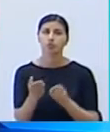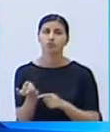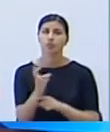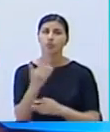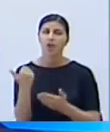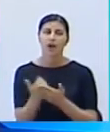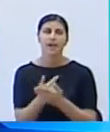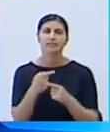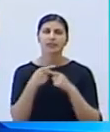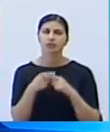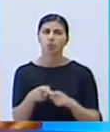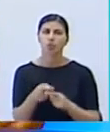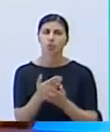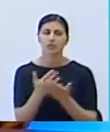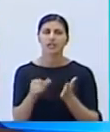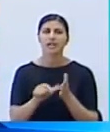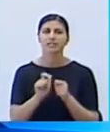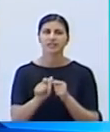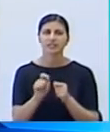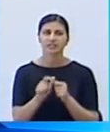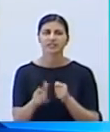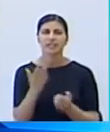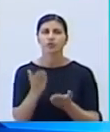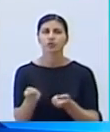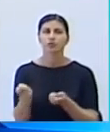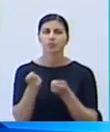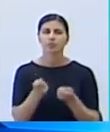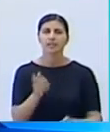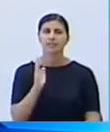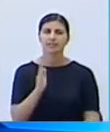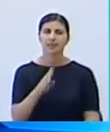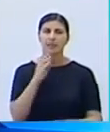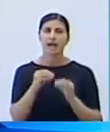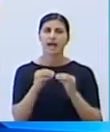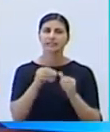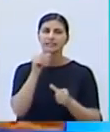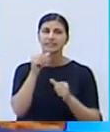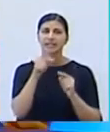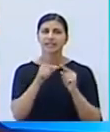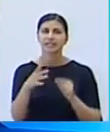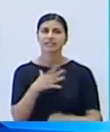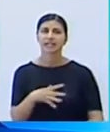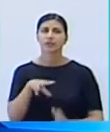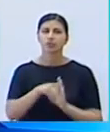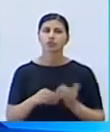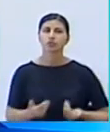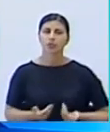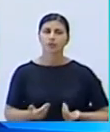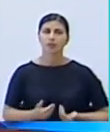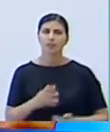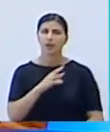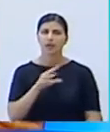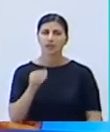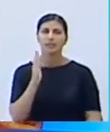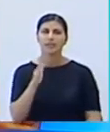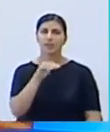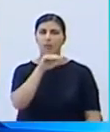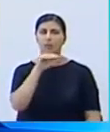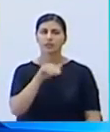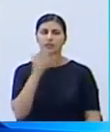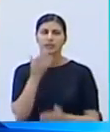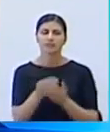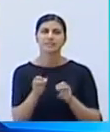ახალი ტექნოლოგია, ინვესტიცია, თუ შემომტანი იქნება 10 წელი საქართველოს მაცხოვრებელი, იქნება პროფესიონალი თავის